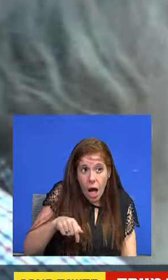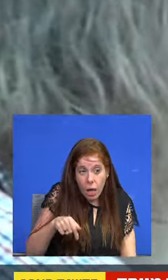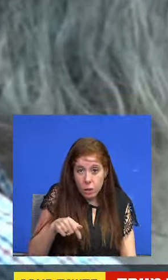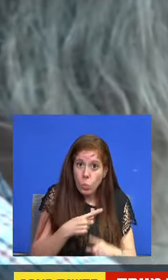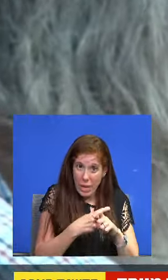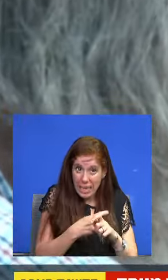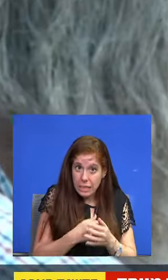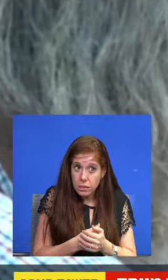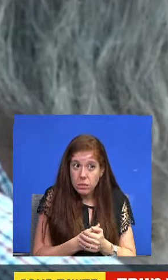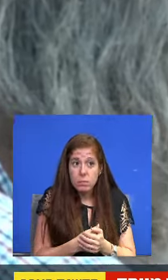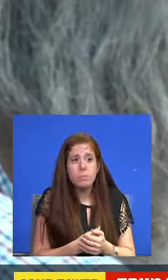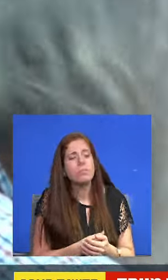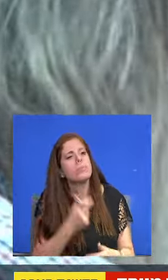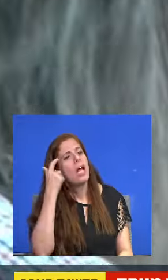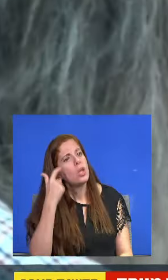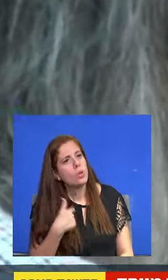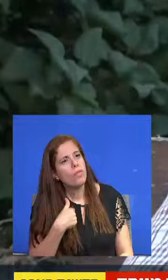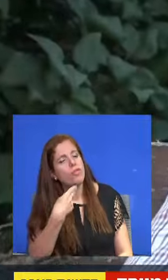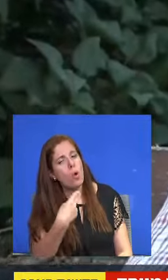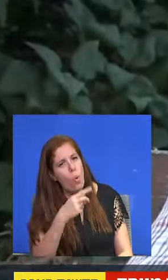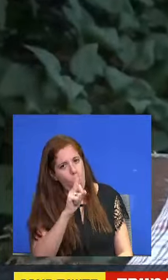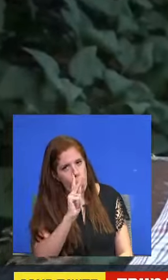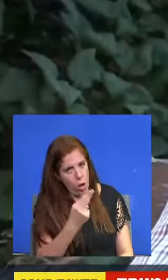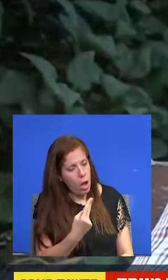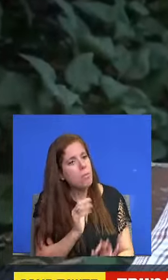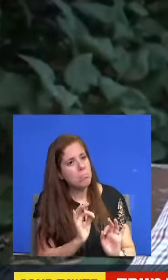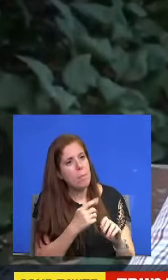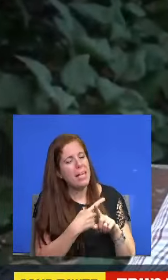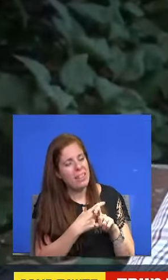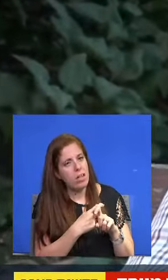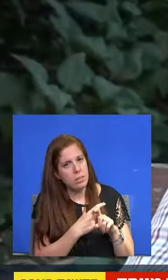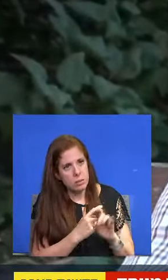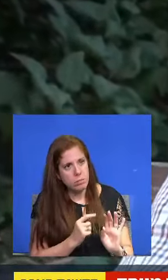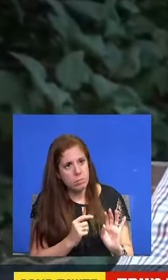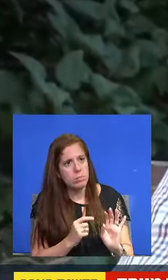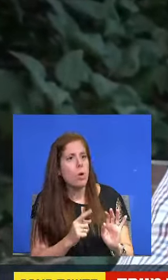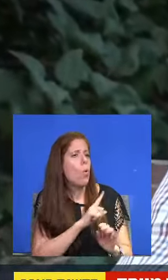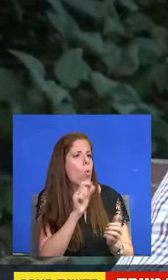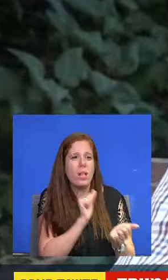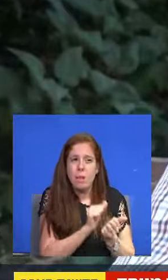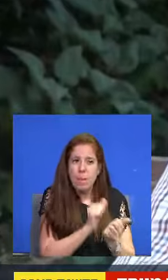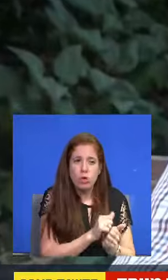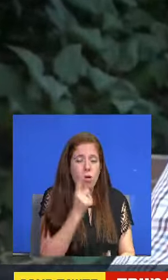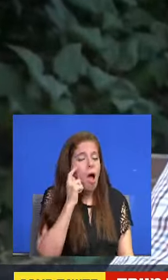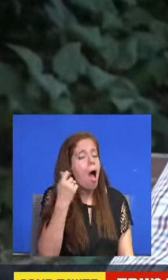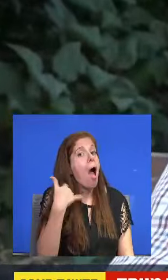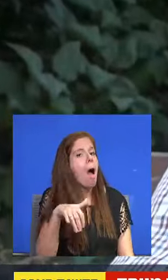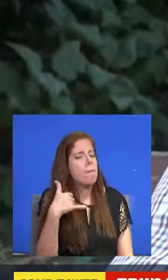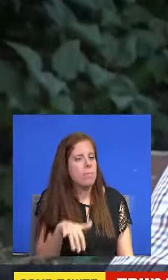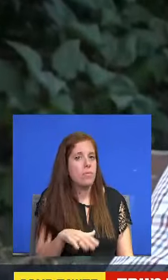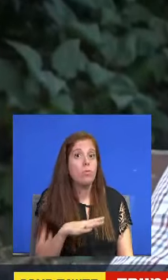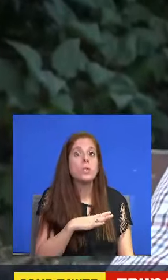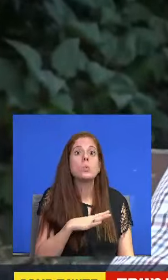Nazi? Ich denke, Höcke ist ein richtiger Nazi. Sehr geschickt, sehr gefährlich, kein Dummer,